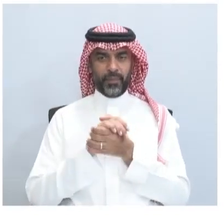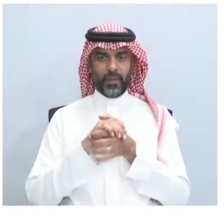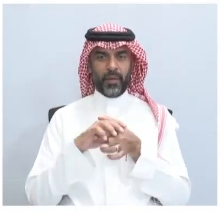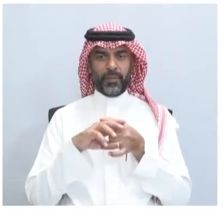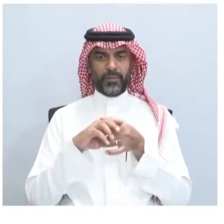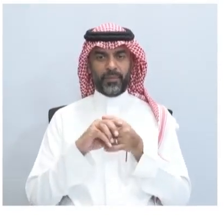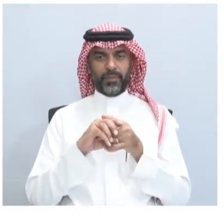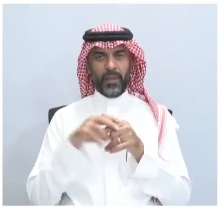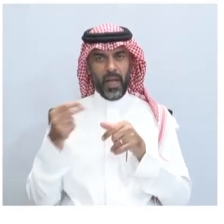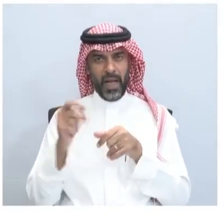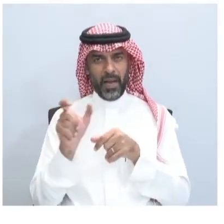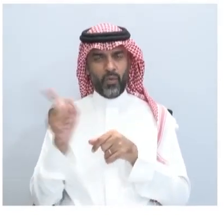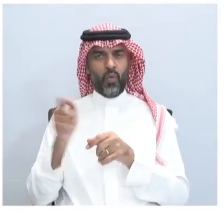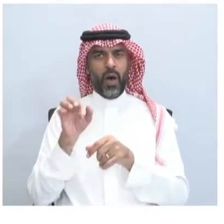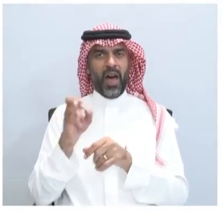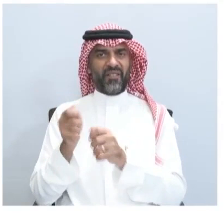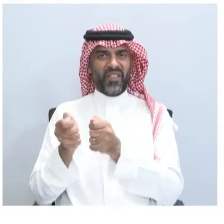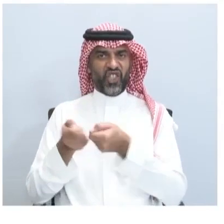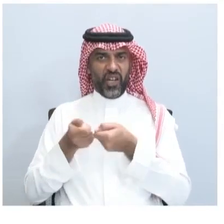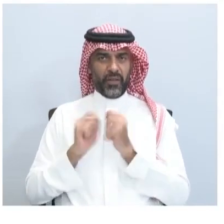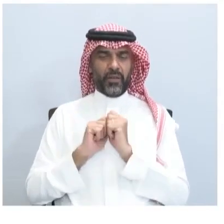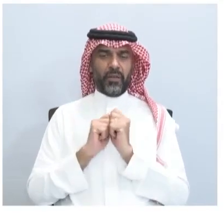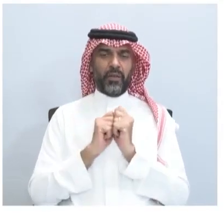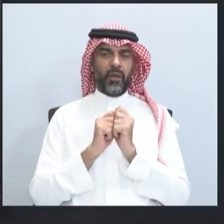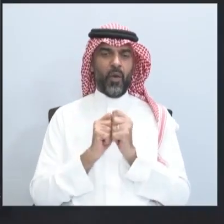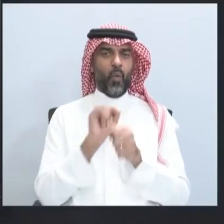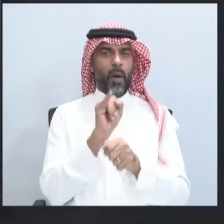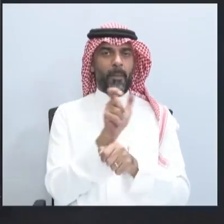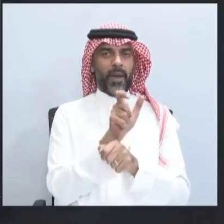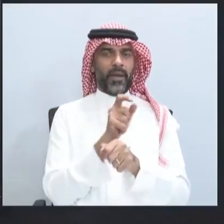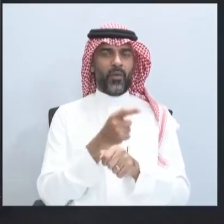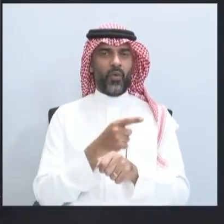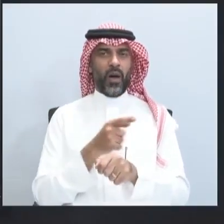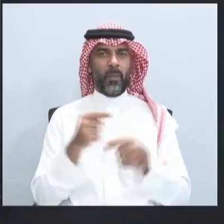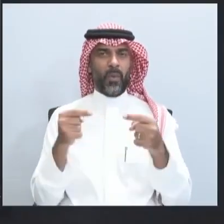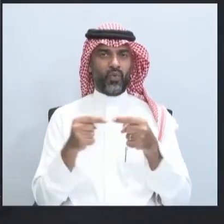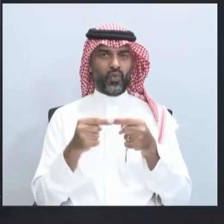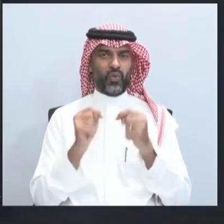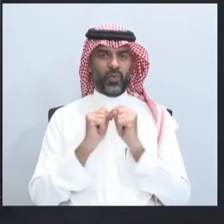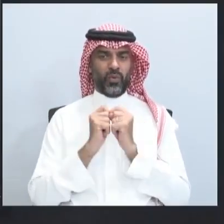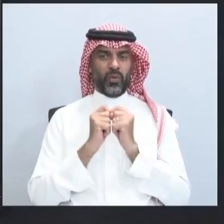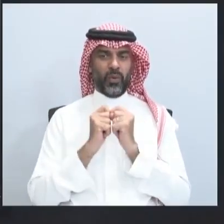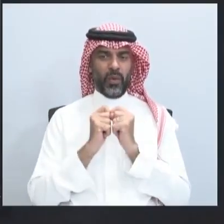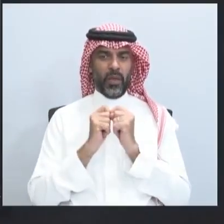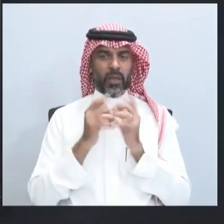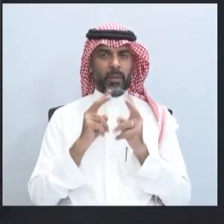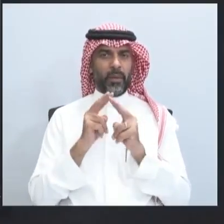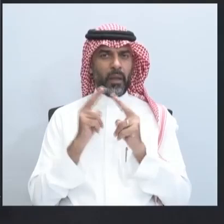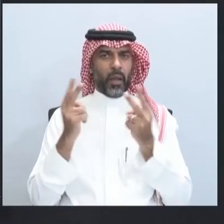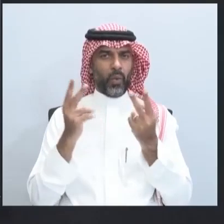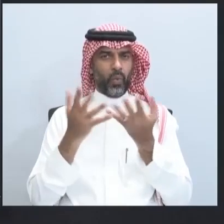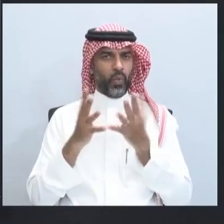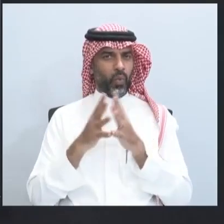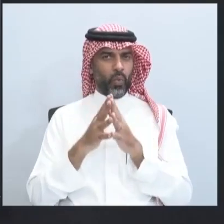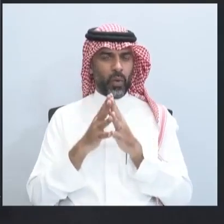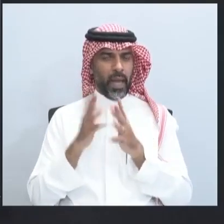وقد دخل على من ومن هنا موصوله اي اسم موصول كما عرفنا ما التغيير الذي حصل